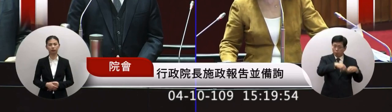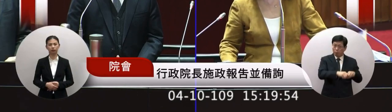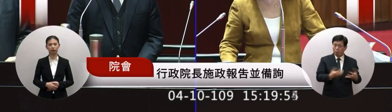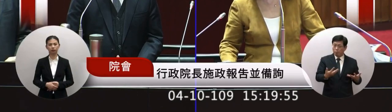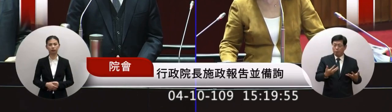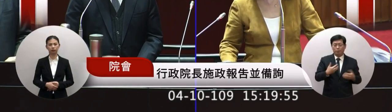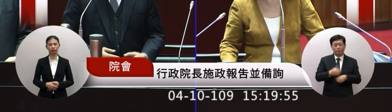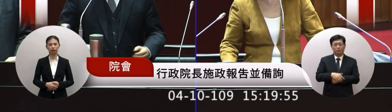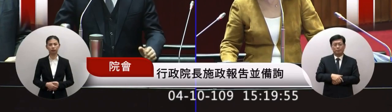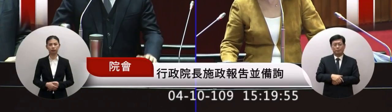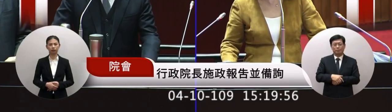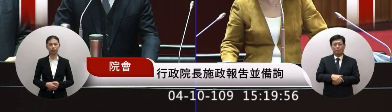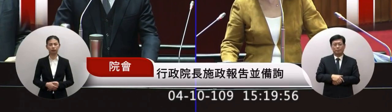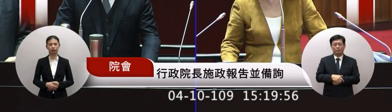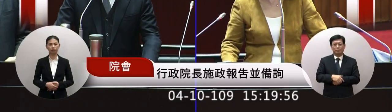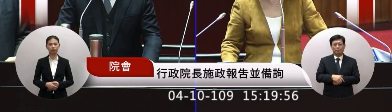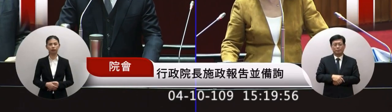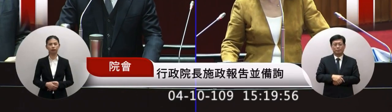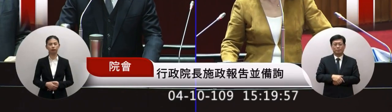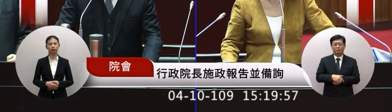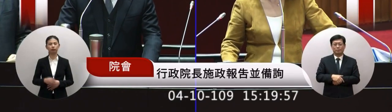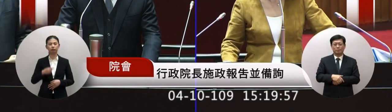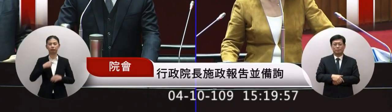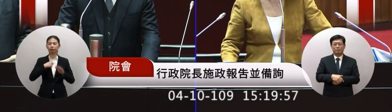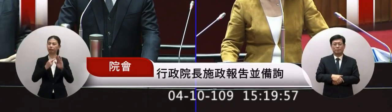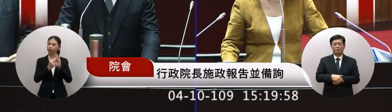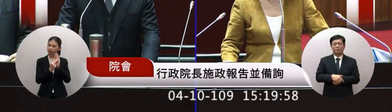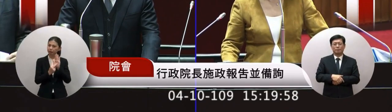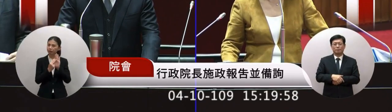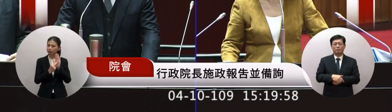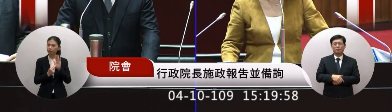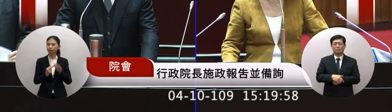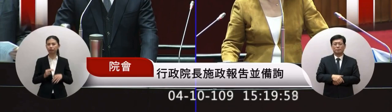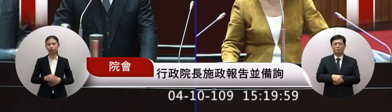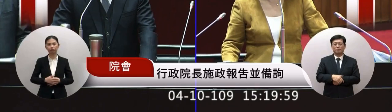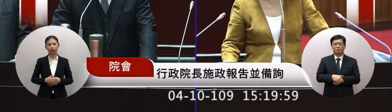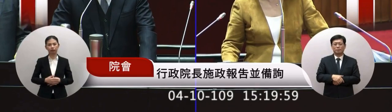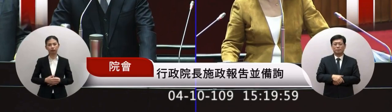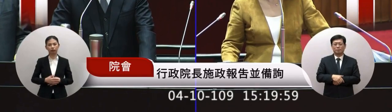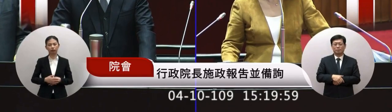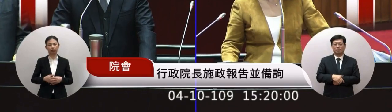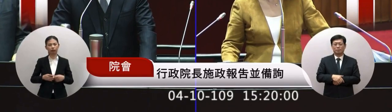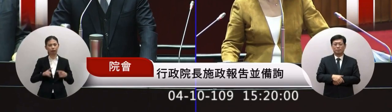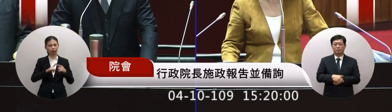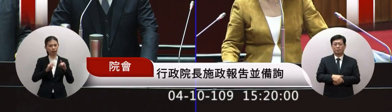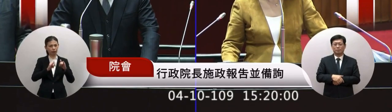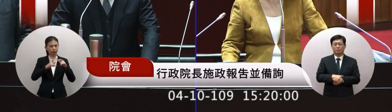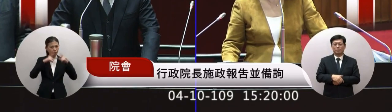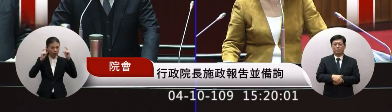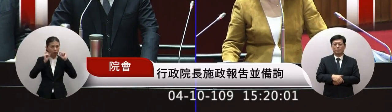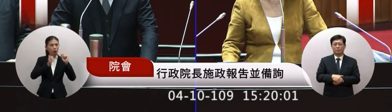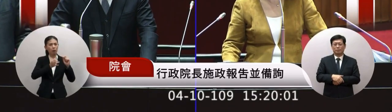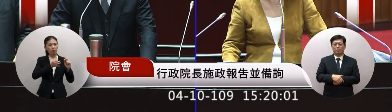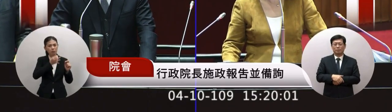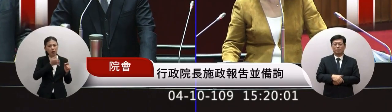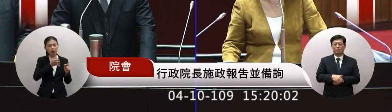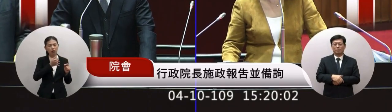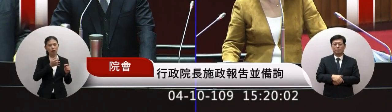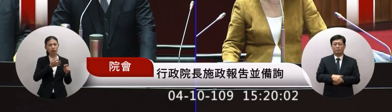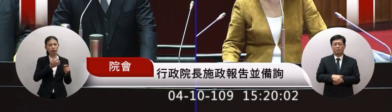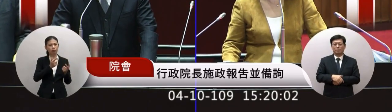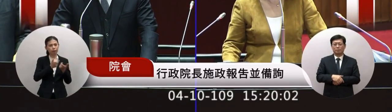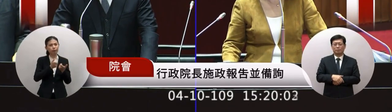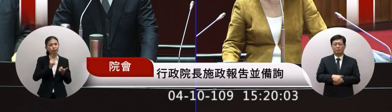交？院长， 这个是这样子算，怎么样才叫做够？什么样才叫做最好？比